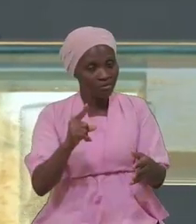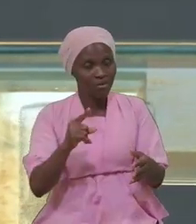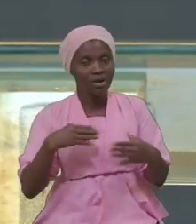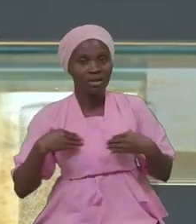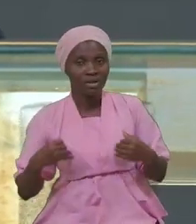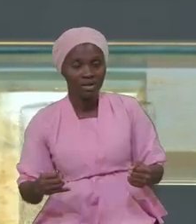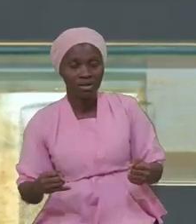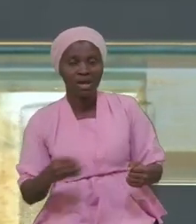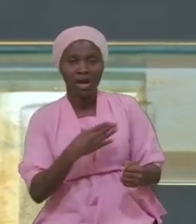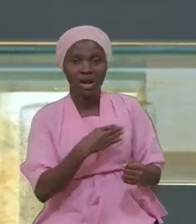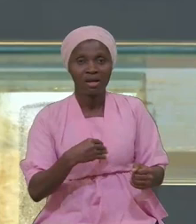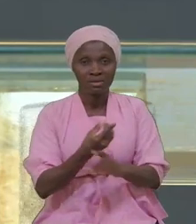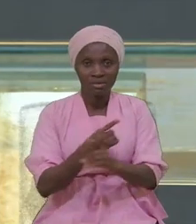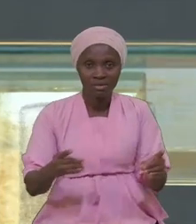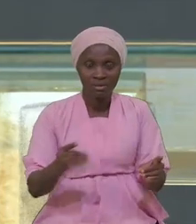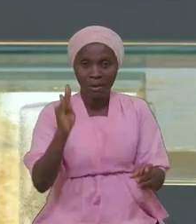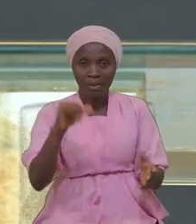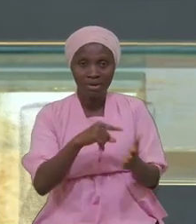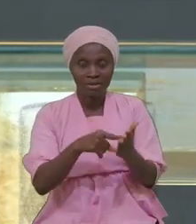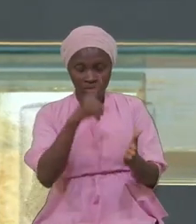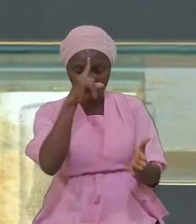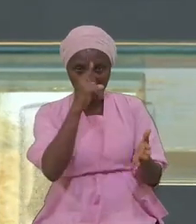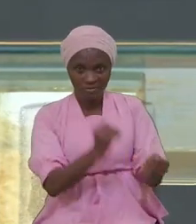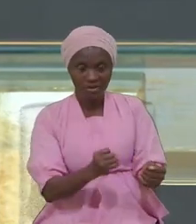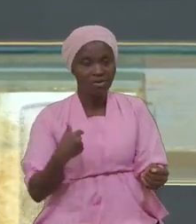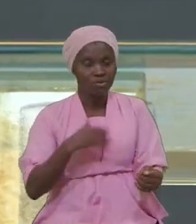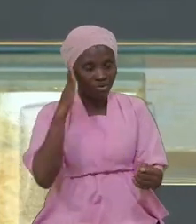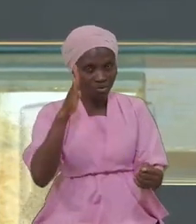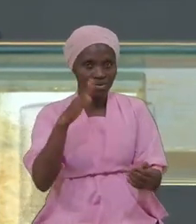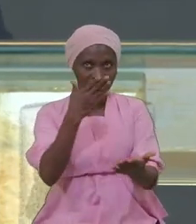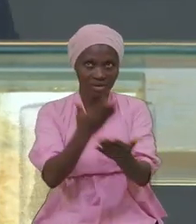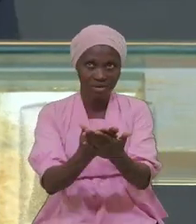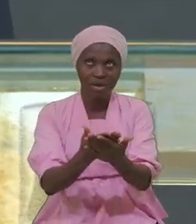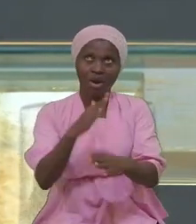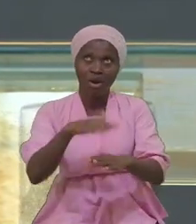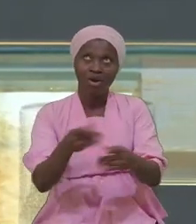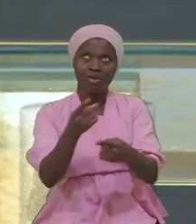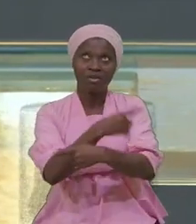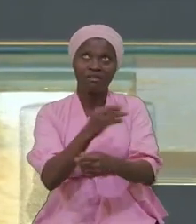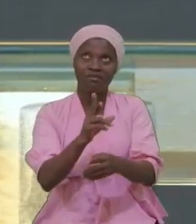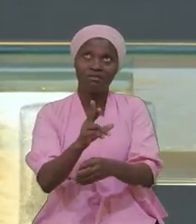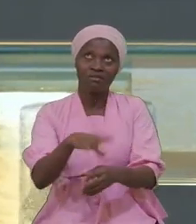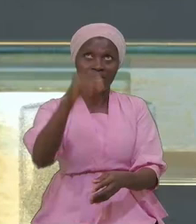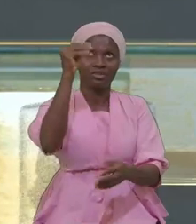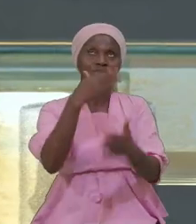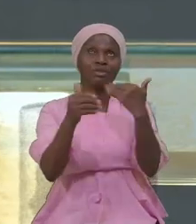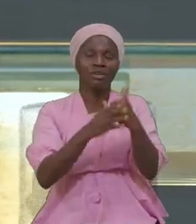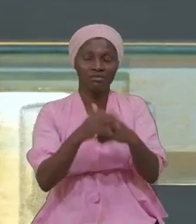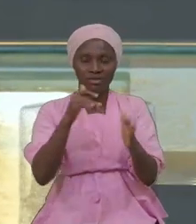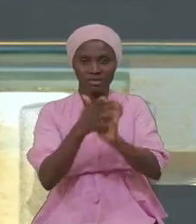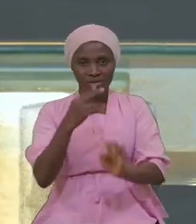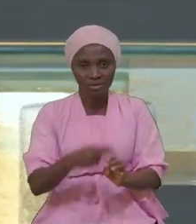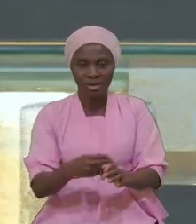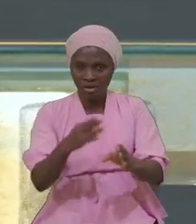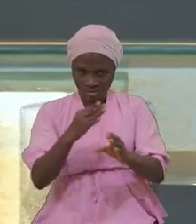cette foi, nous allons être qualifiés pour l'enlèvement. Recevez cette foi-là et démontrez